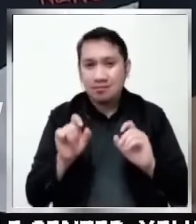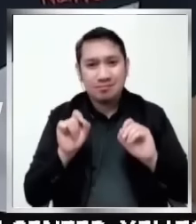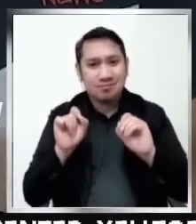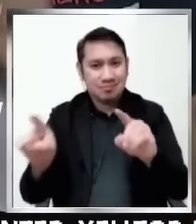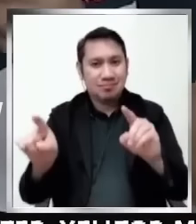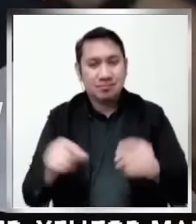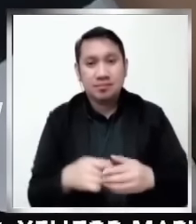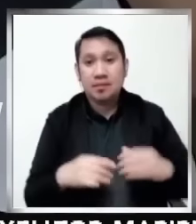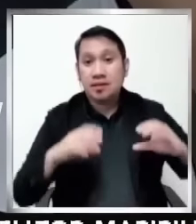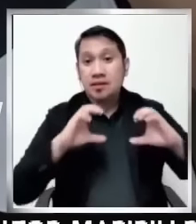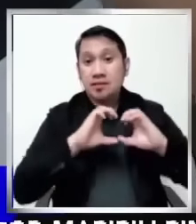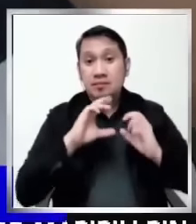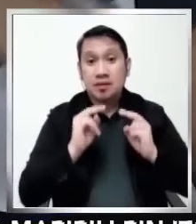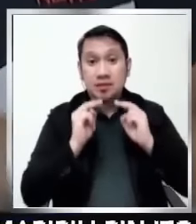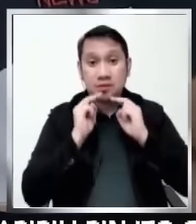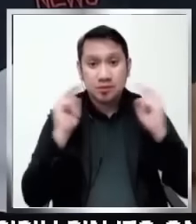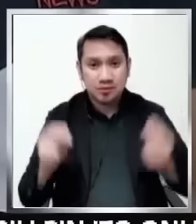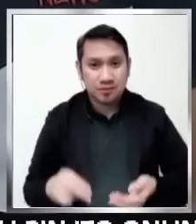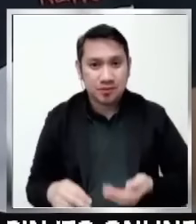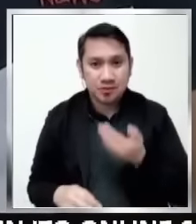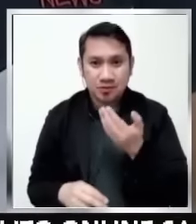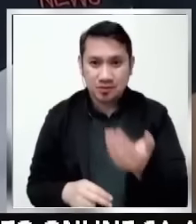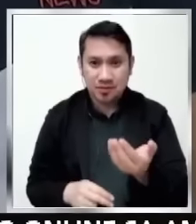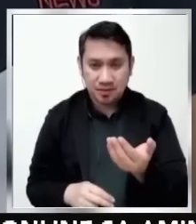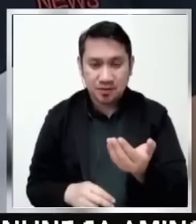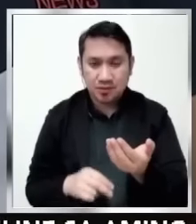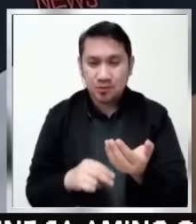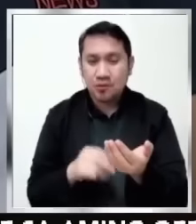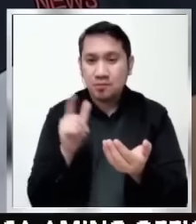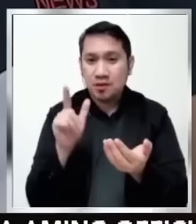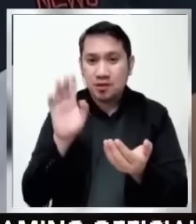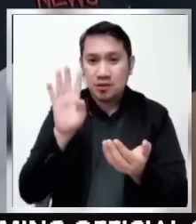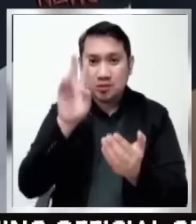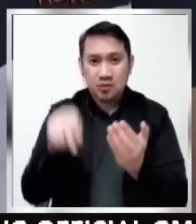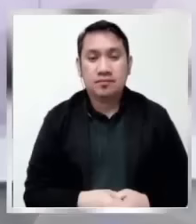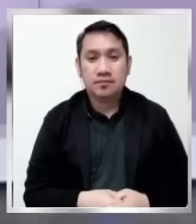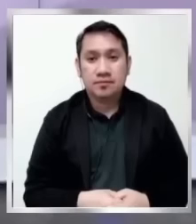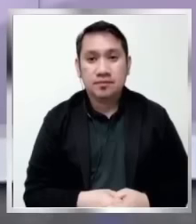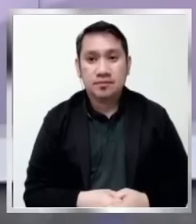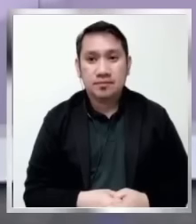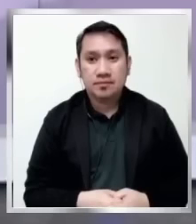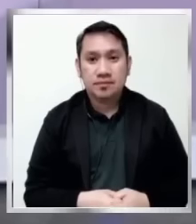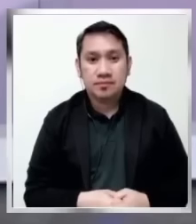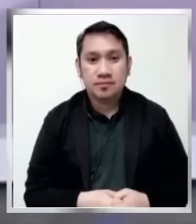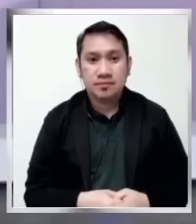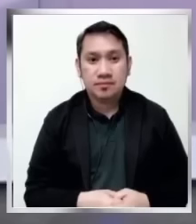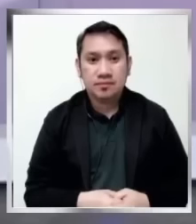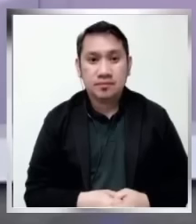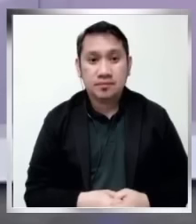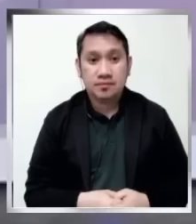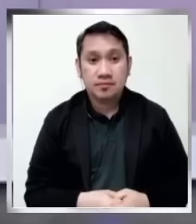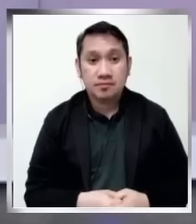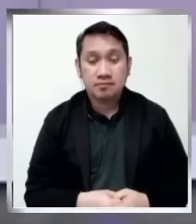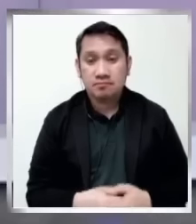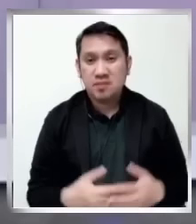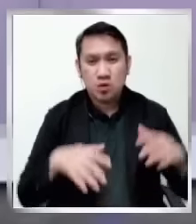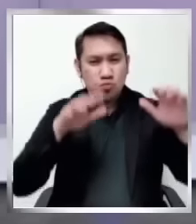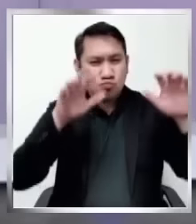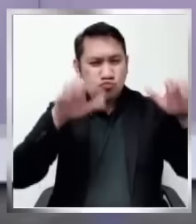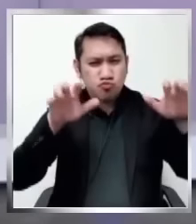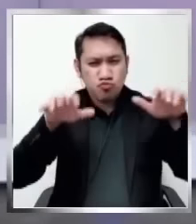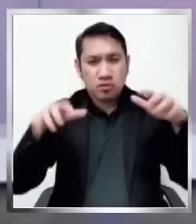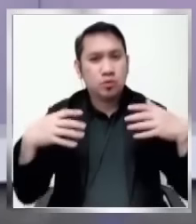GMA Integrated News, John Consulta, Nakatutok, 24 oras. Dahil sa malalakas na ulan,